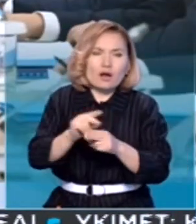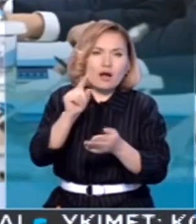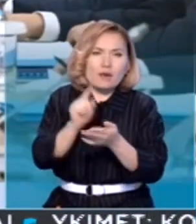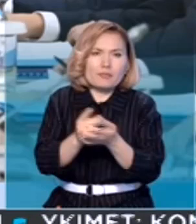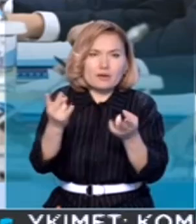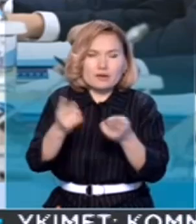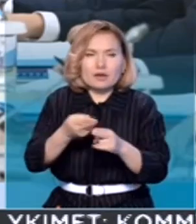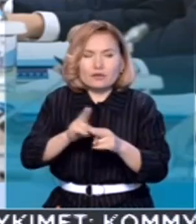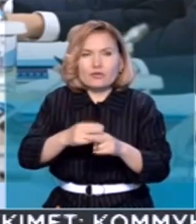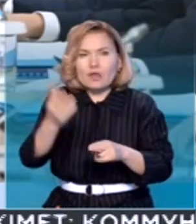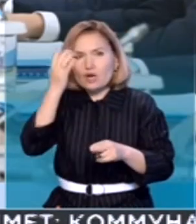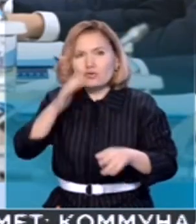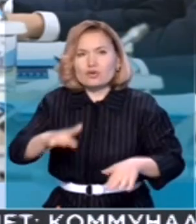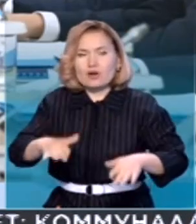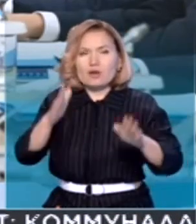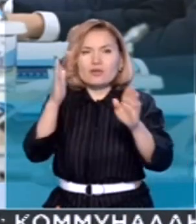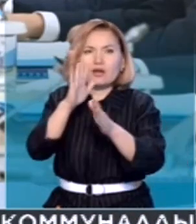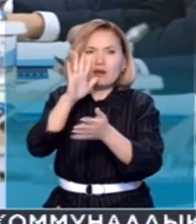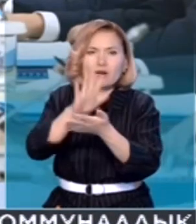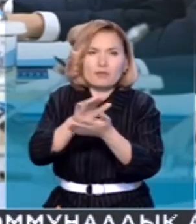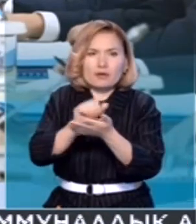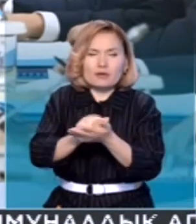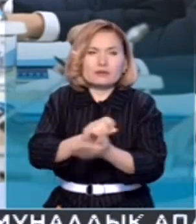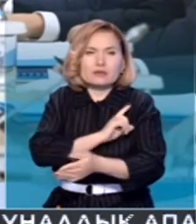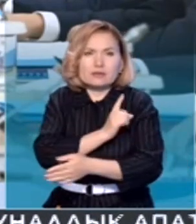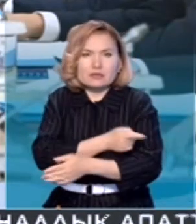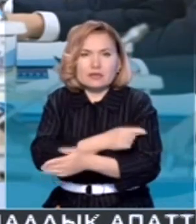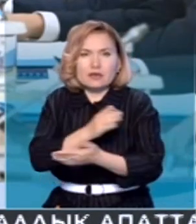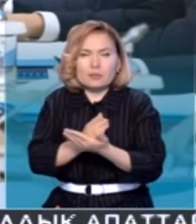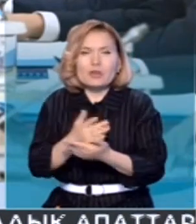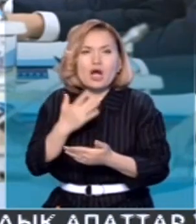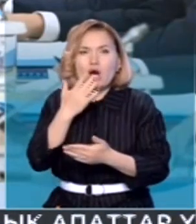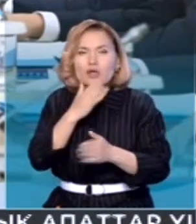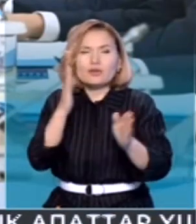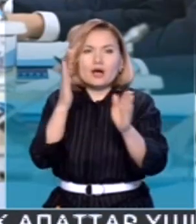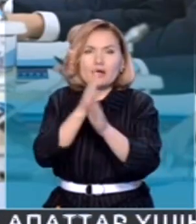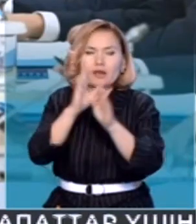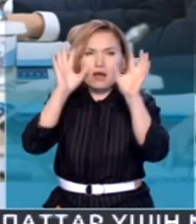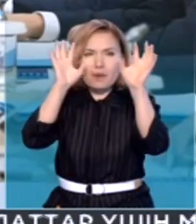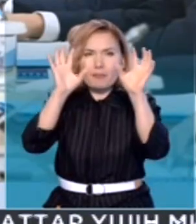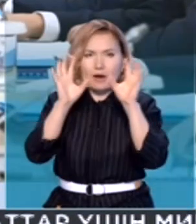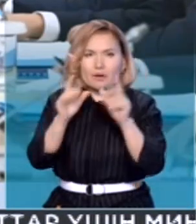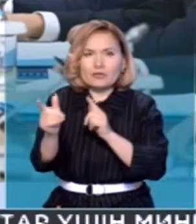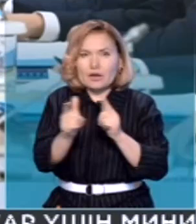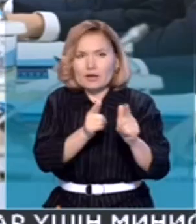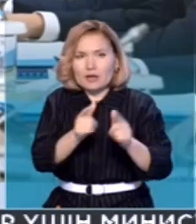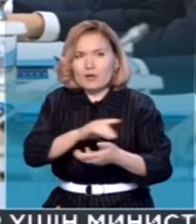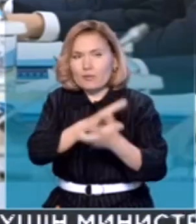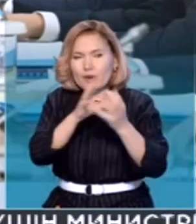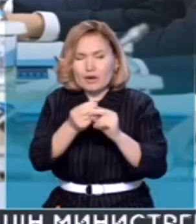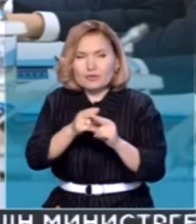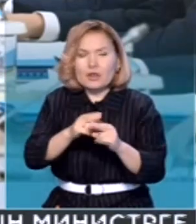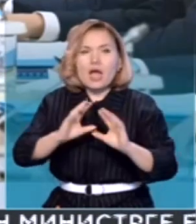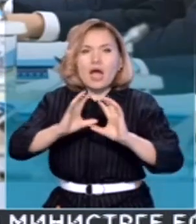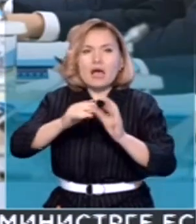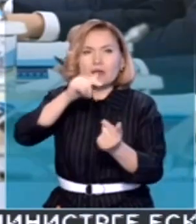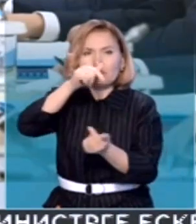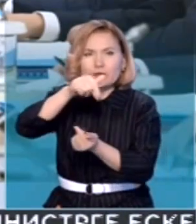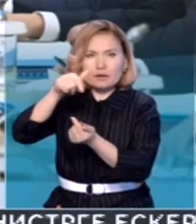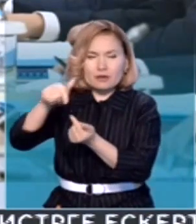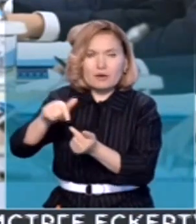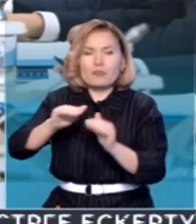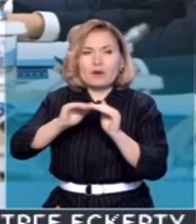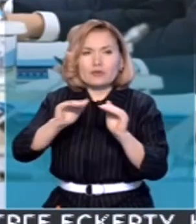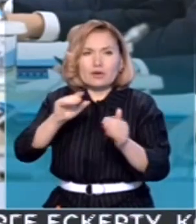ахуалдың нашарлауына әкеп соқтырды. Сол себепті үкіметке ұлттық экологиялық стандарттарды әлемдік деңгейге сәйкестендіру, өндіріс